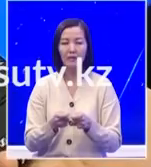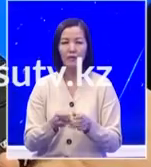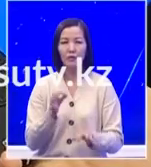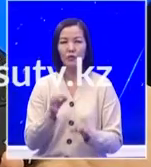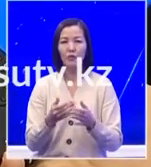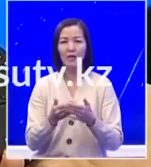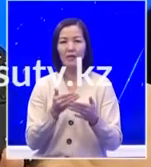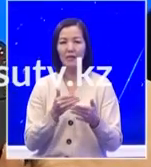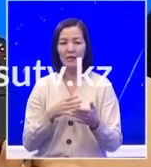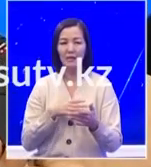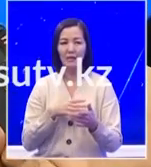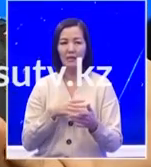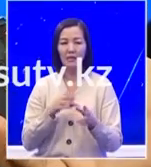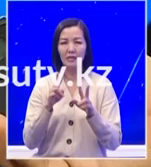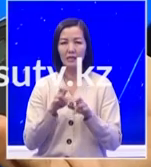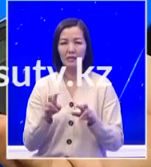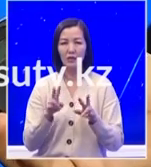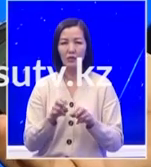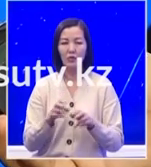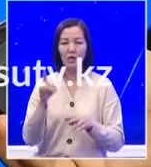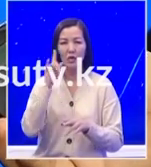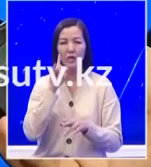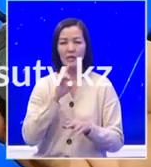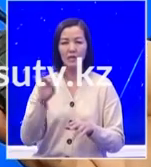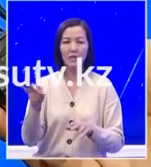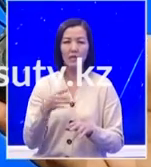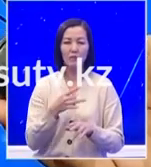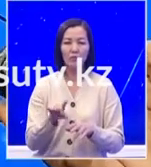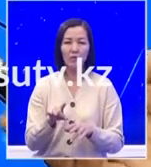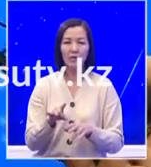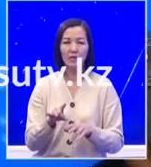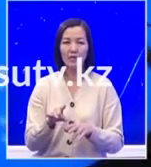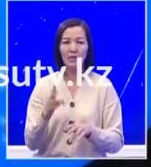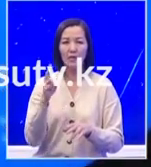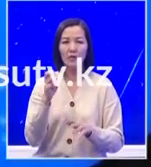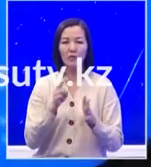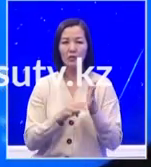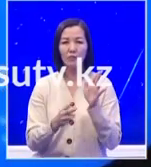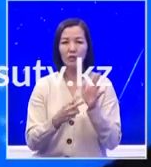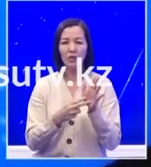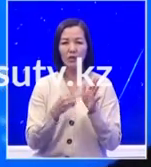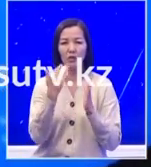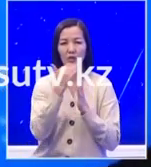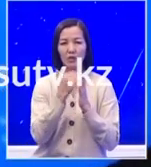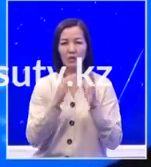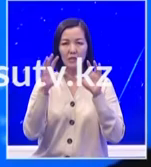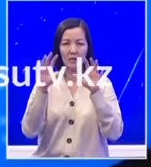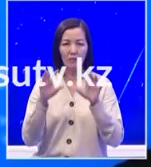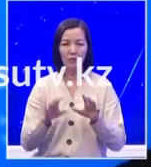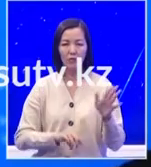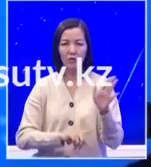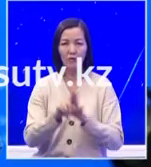сотқа дейінгі тергеп тексеру Қазақстан Республикасының 277 бабы бойынша